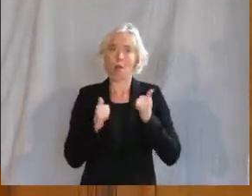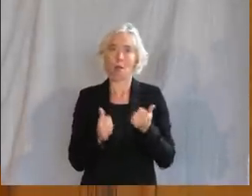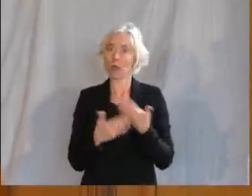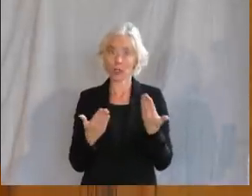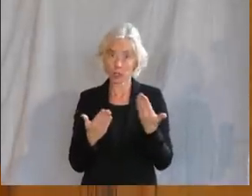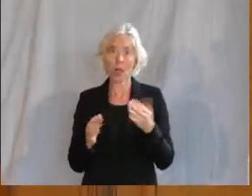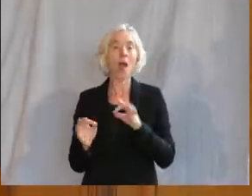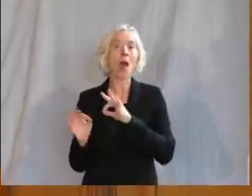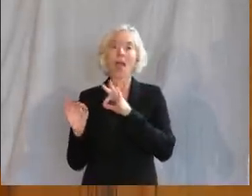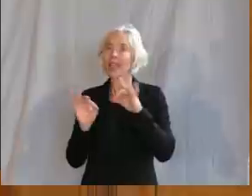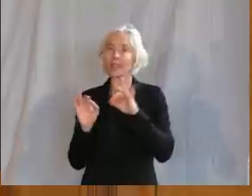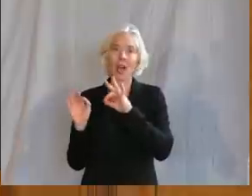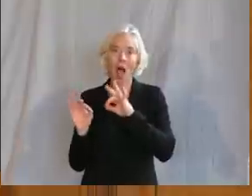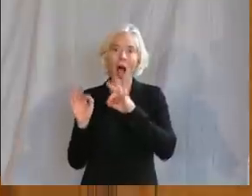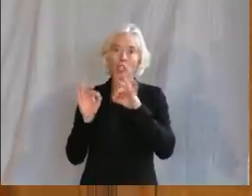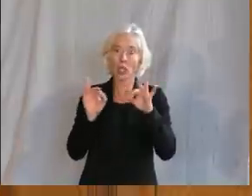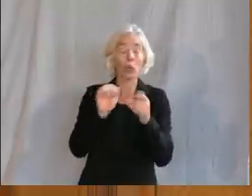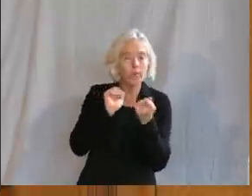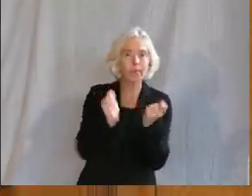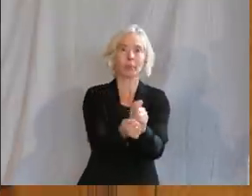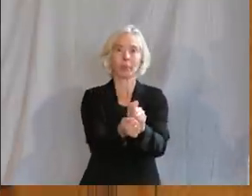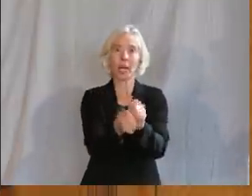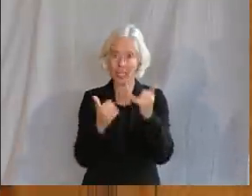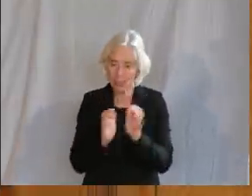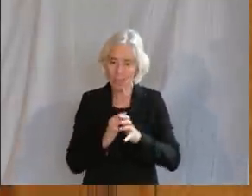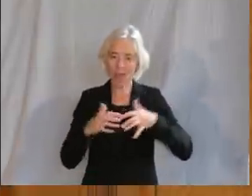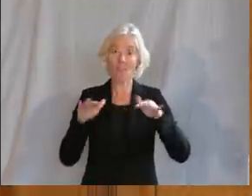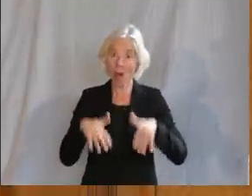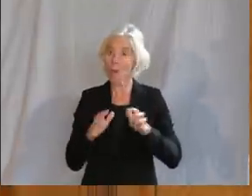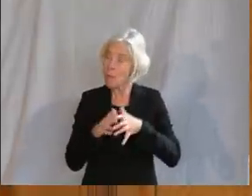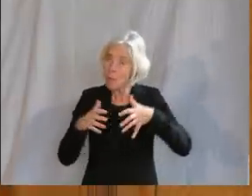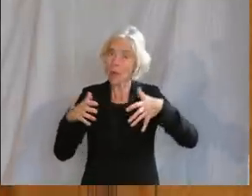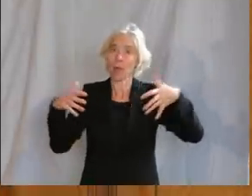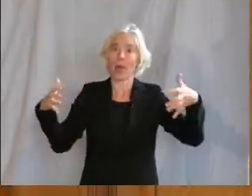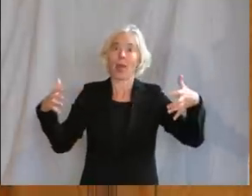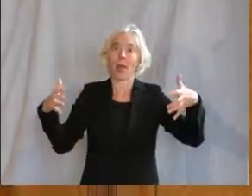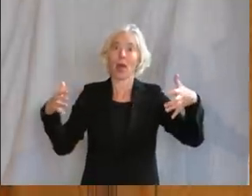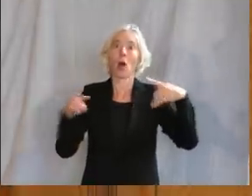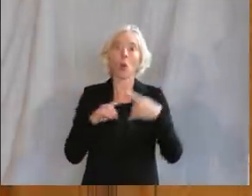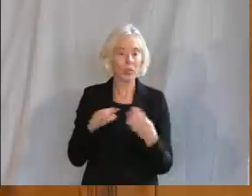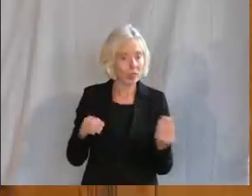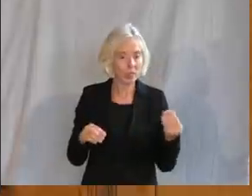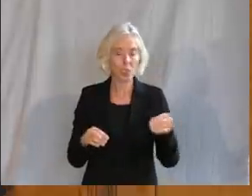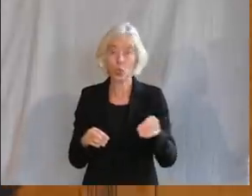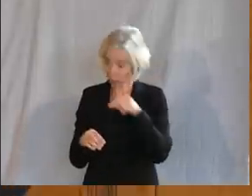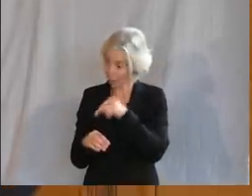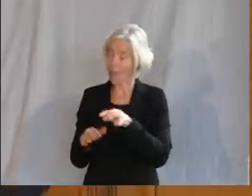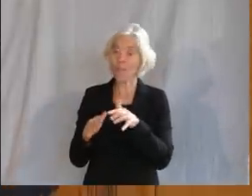verändert hat. Es sind nicht nur deutlich mehr Fälle geworden, sondern diese vielen Fälle, die jetzt hier gemeldet